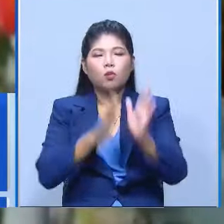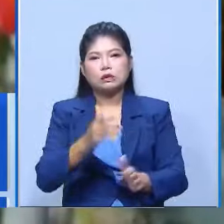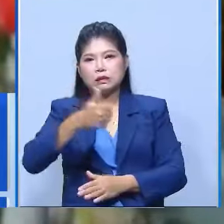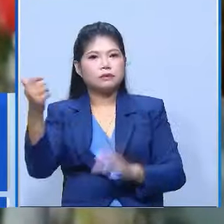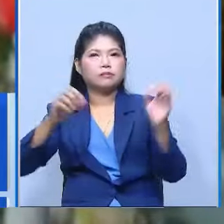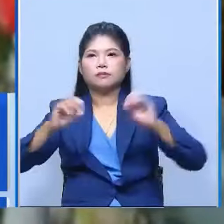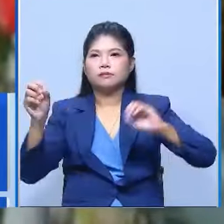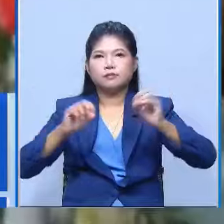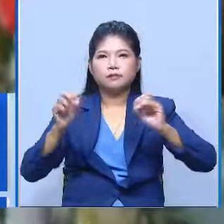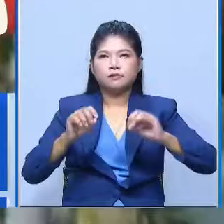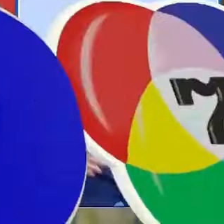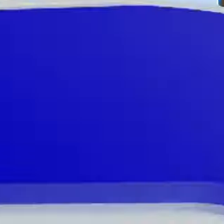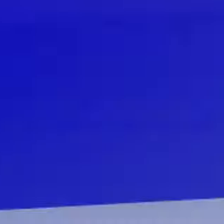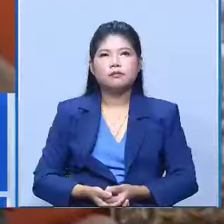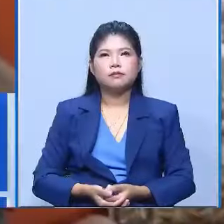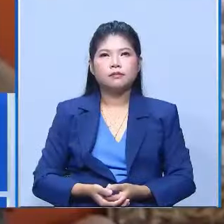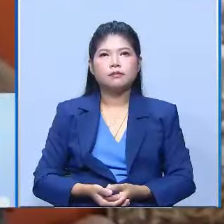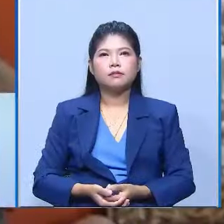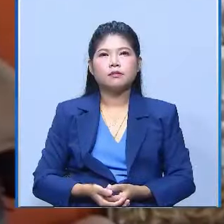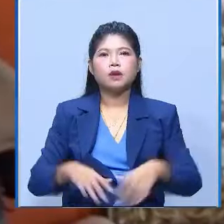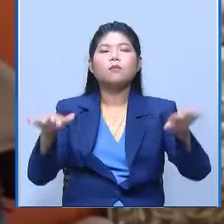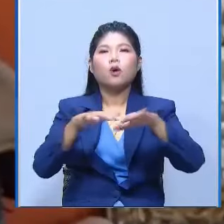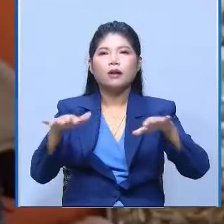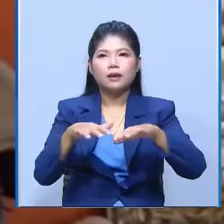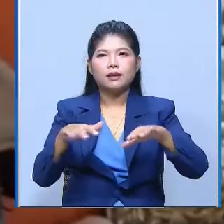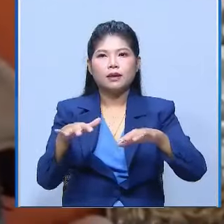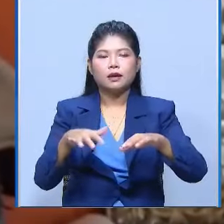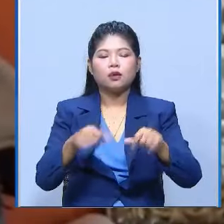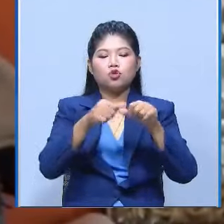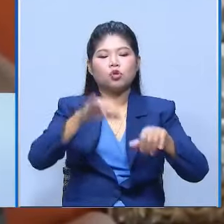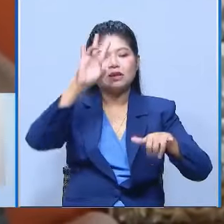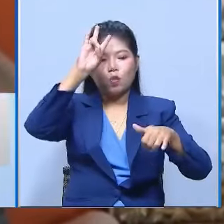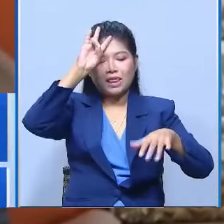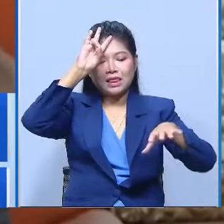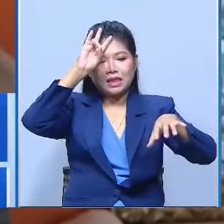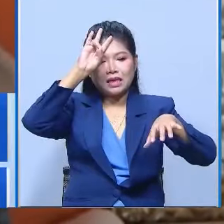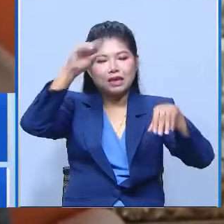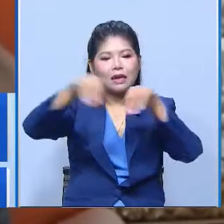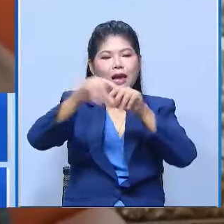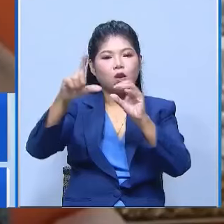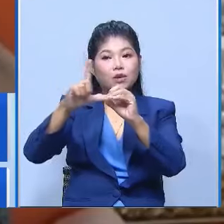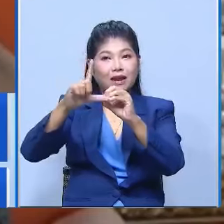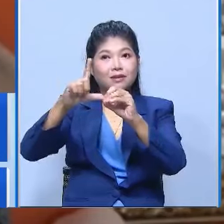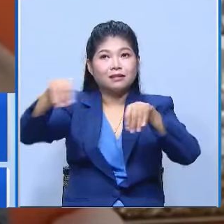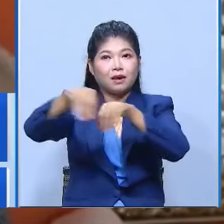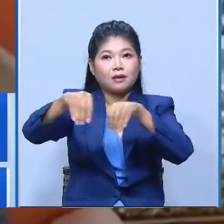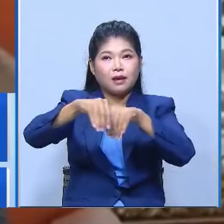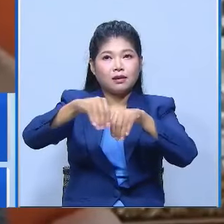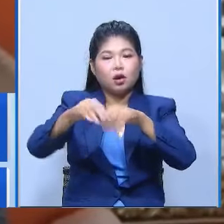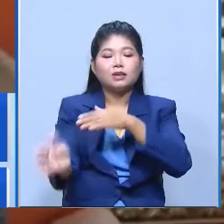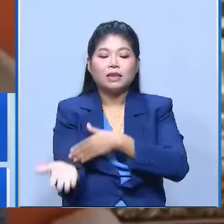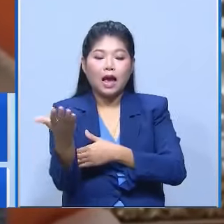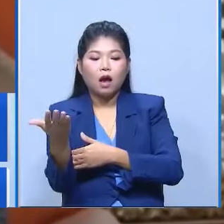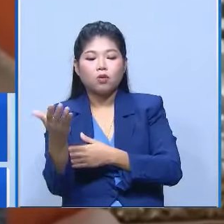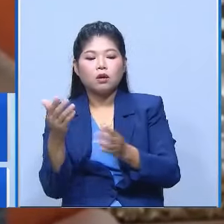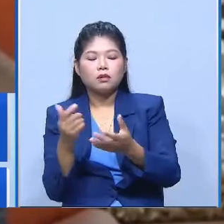ตุการณ์หน่อยค่ะ ป้าปกติอ่ะแกจะอยู่ตรงเซเว่นตรงเซเว่นใกล้ๆโลตัสช่วงเป็นตอนเช้าพี่ไปใส่บาตรพี่ก็จะให้